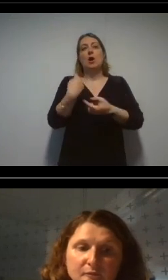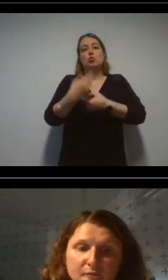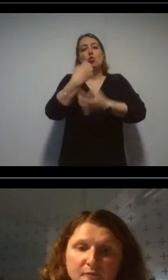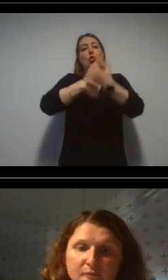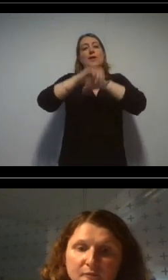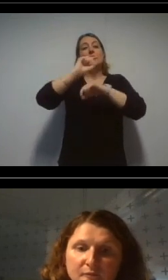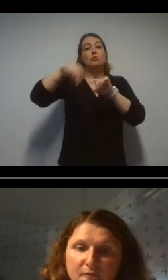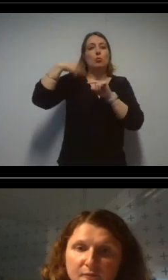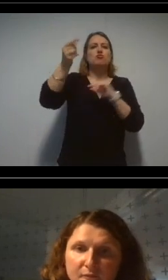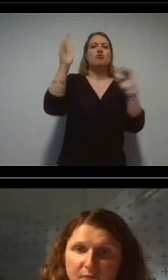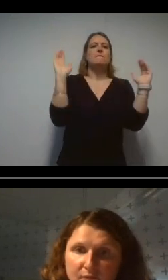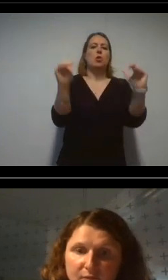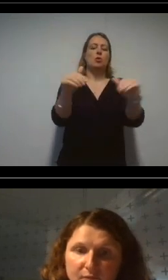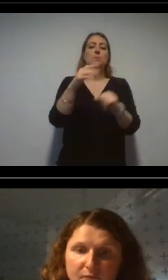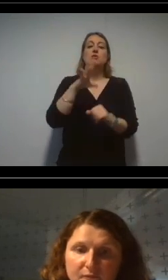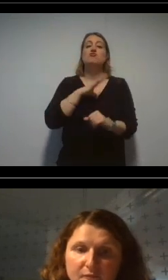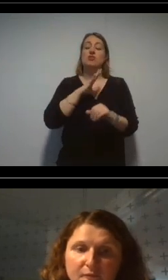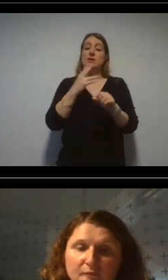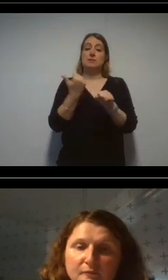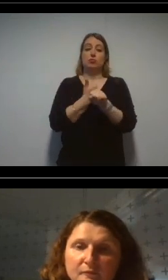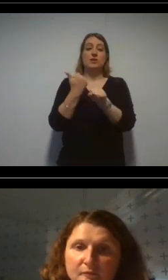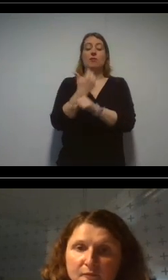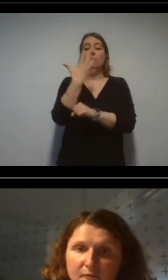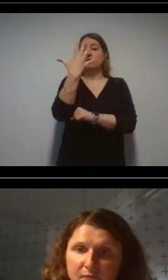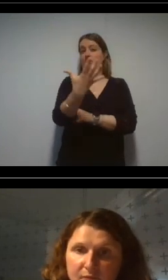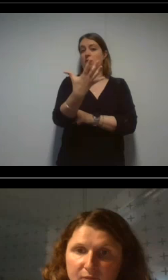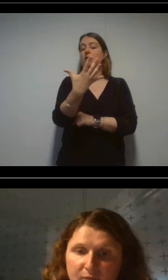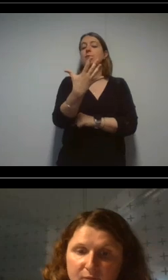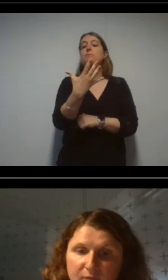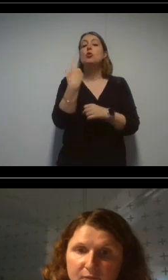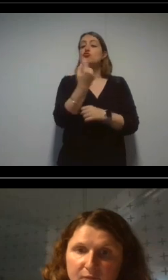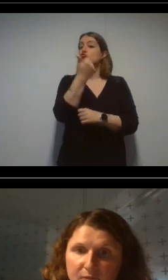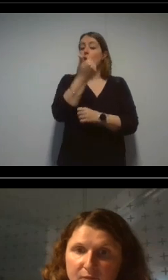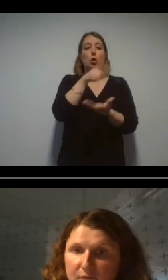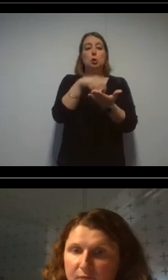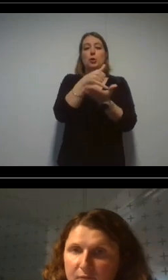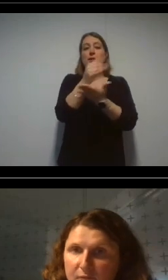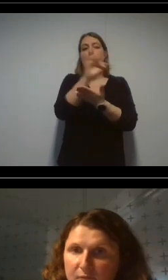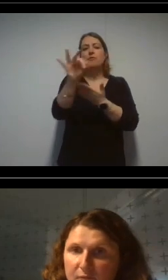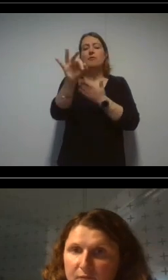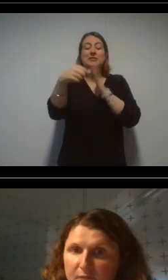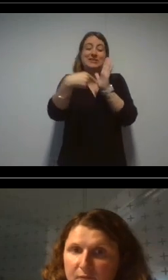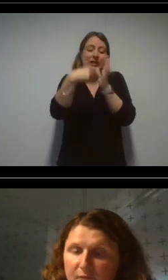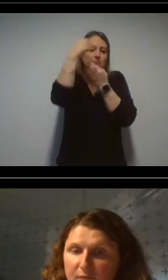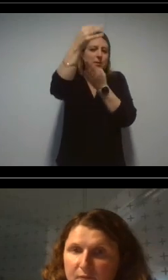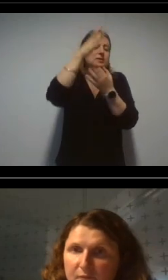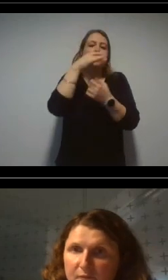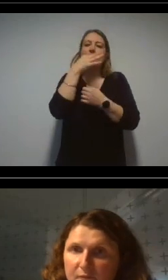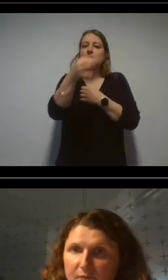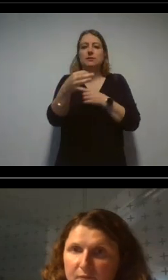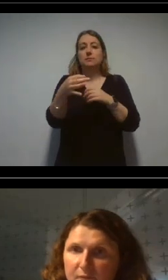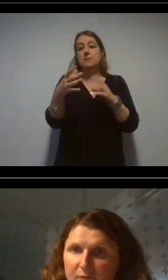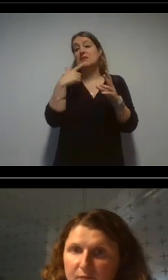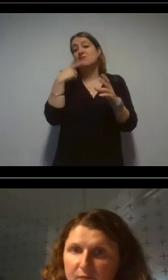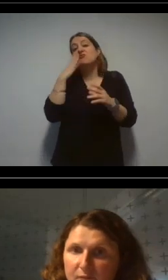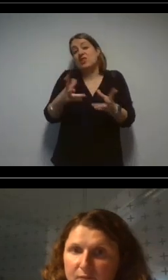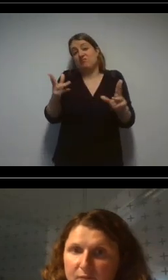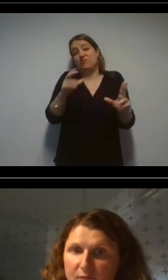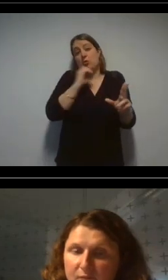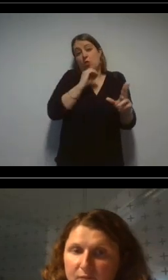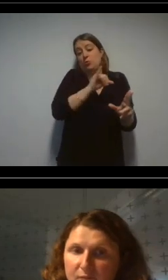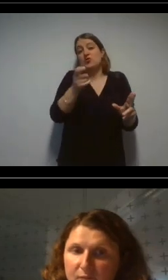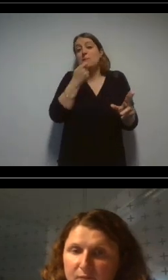Donc, on en a 5 dans l'année. On en a toujours un en Ile-de-France. Donc, la période, je ne peux pas encore vous dire, si ce n'est la grande période octobre-mars, mais les